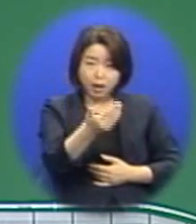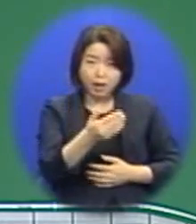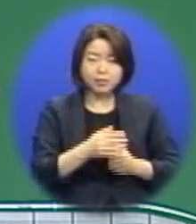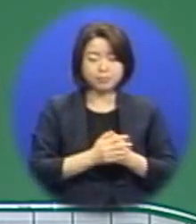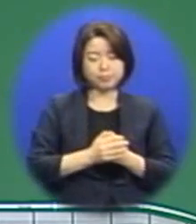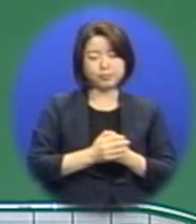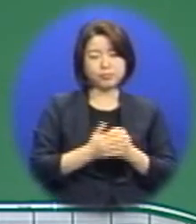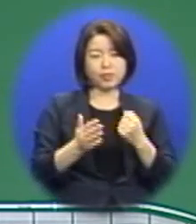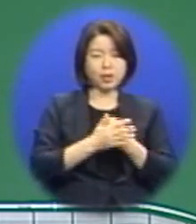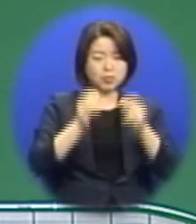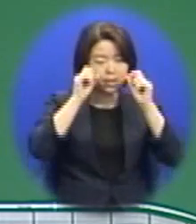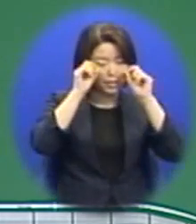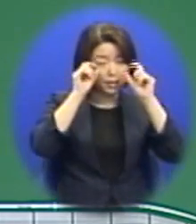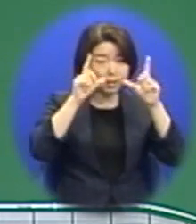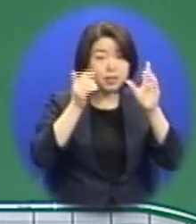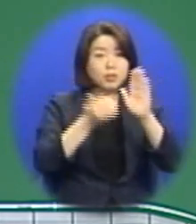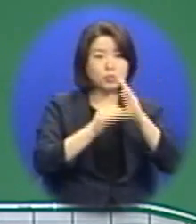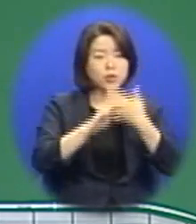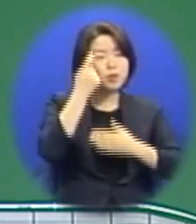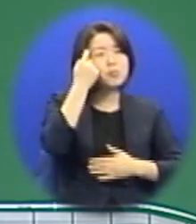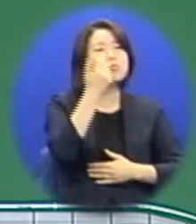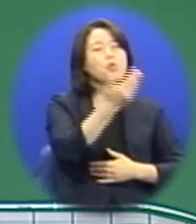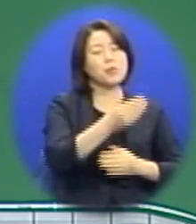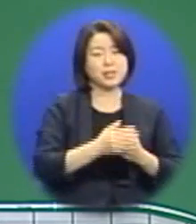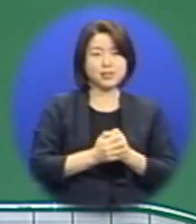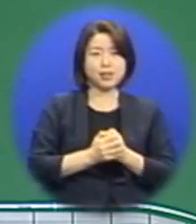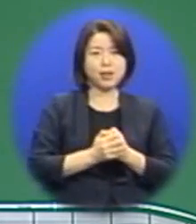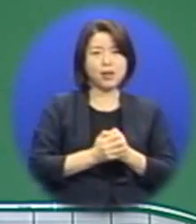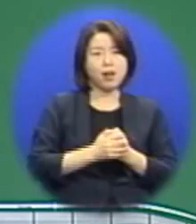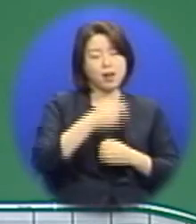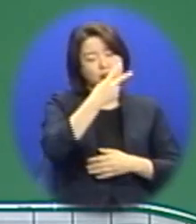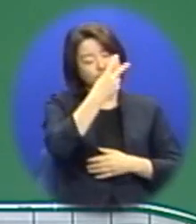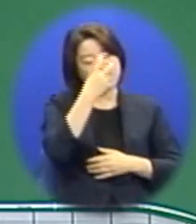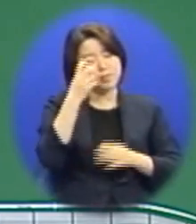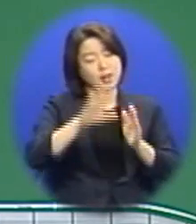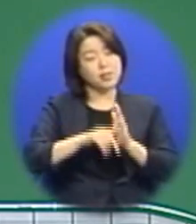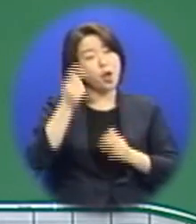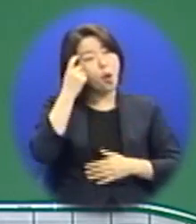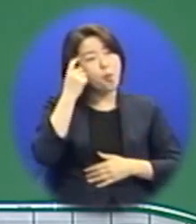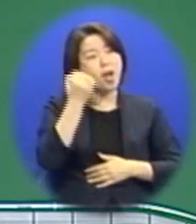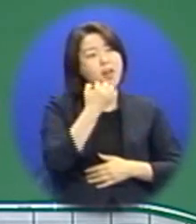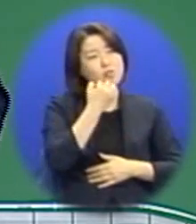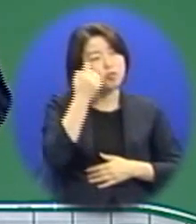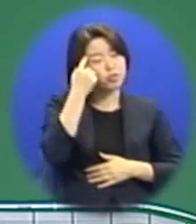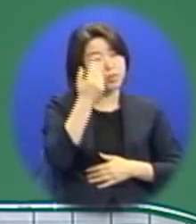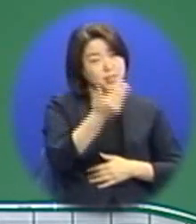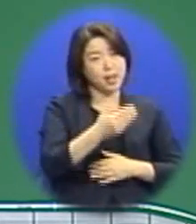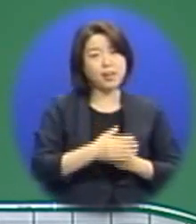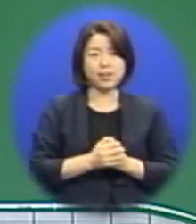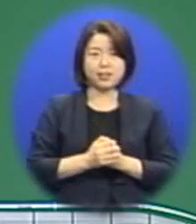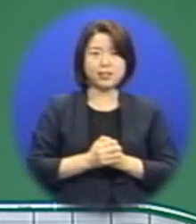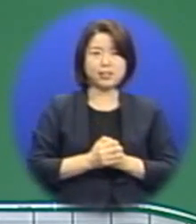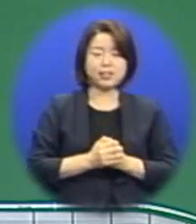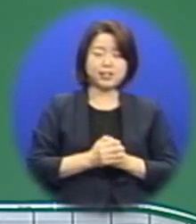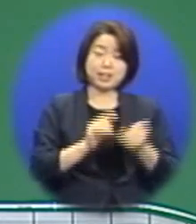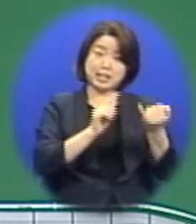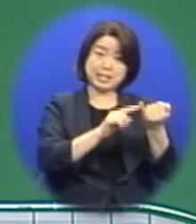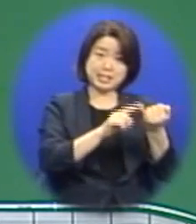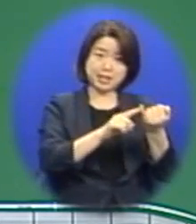다음에 물어봤어요. 왜 그렇게 자면서 웃었냐고. 그랬더니 그 자비